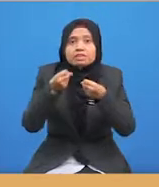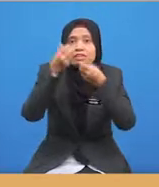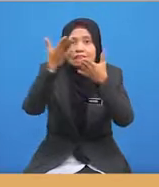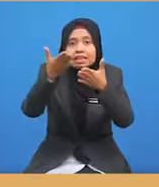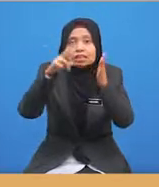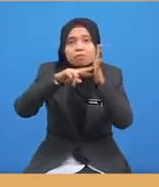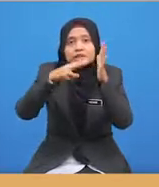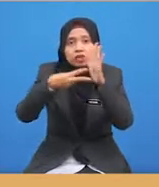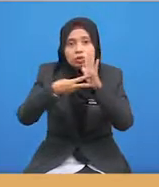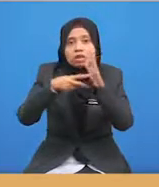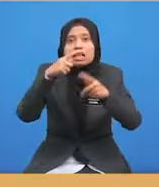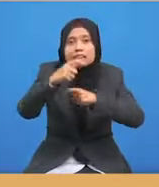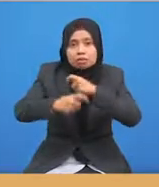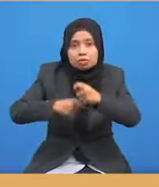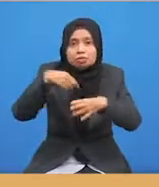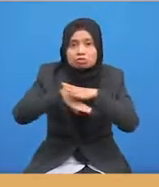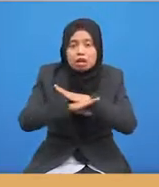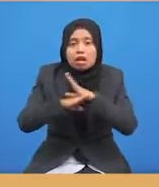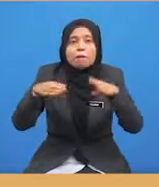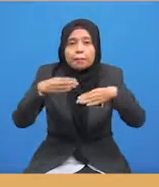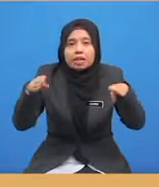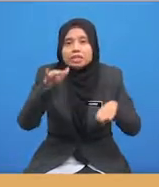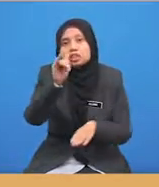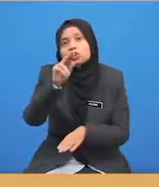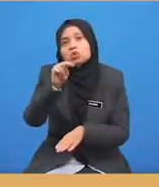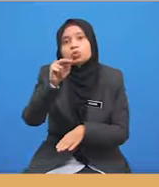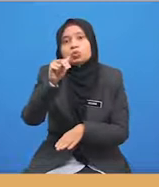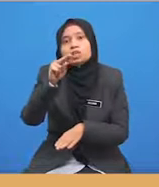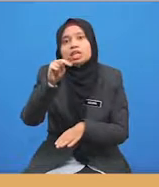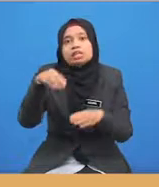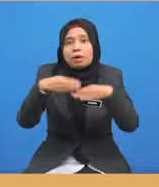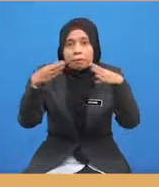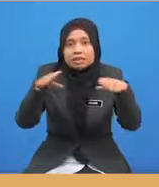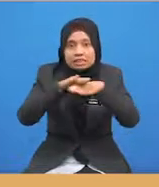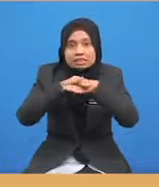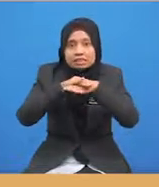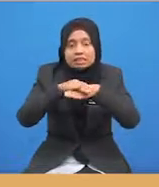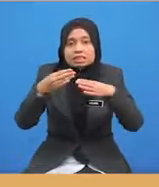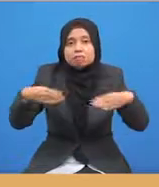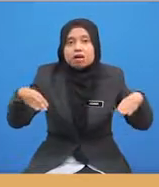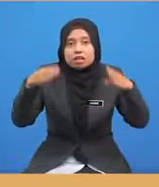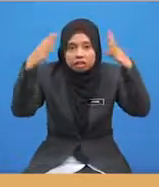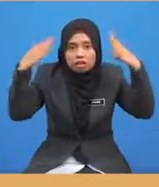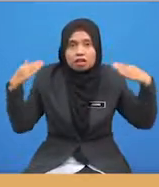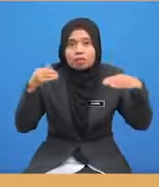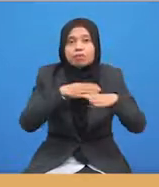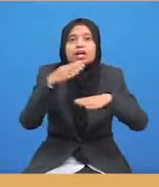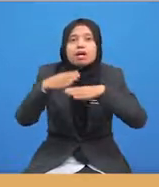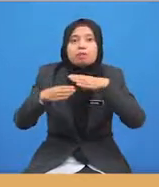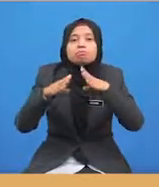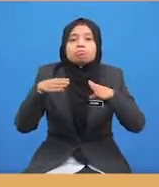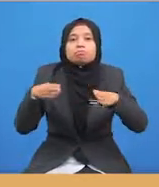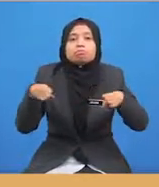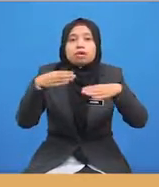menyatakan maksud tamadun dalam bahasa Yunani, bahasa Inggeris, bahasa Arab dan